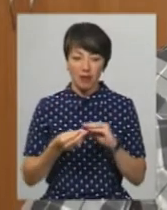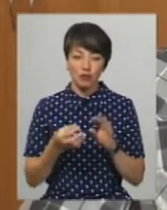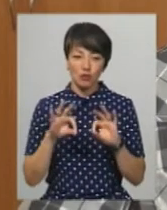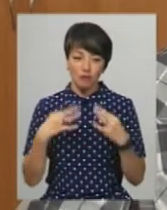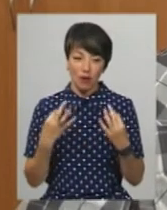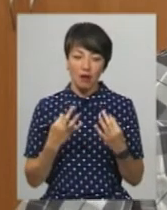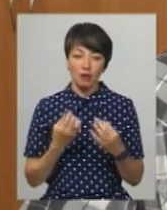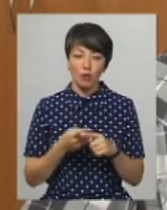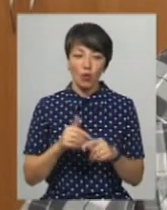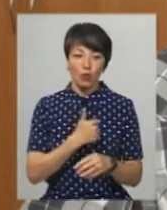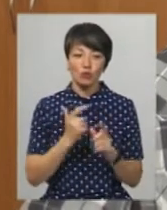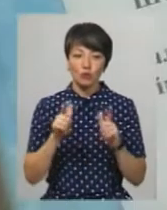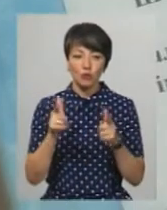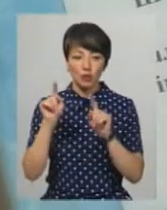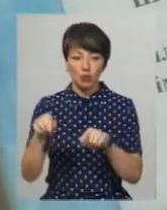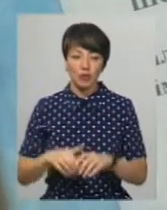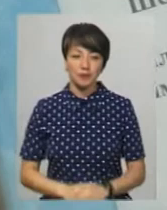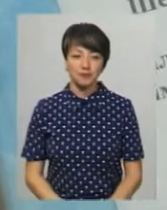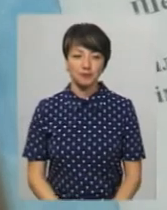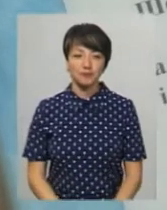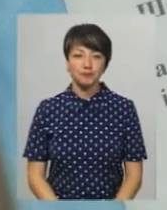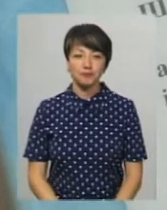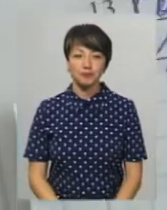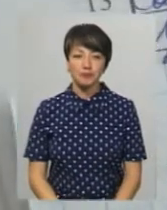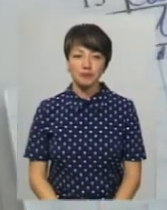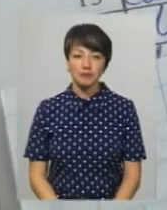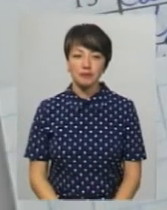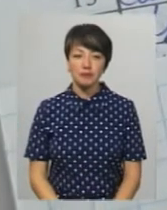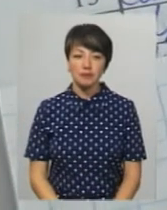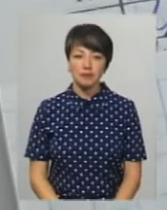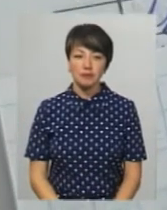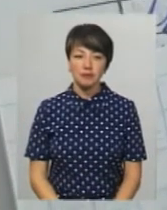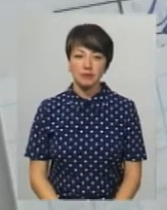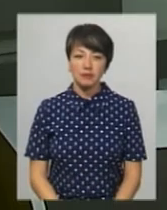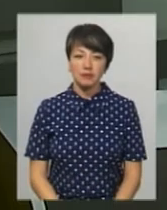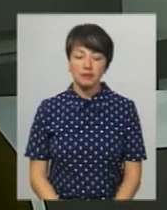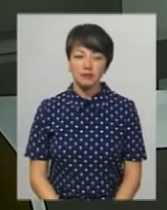дозволяє, тому хочу поступити туди. Світлана Поробок, Віктор Кривий, новини Поділля-Центр.